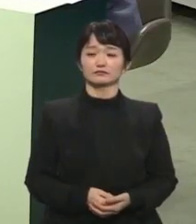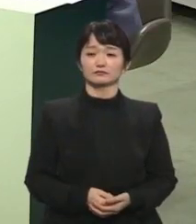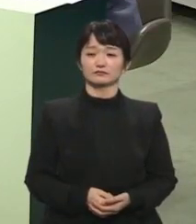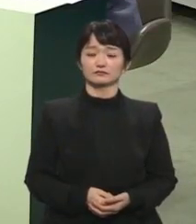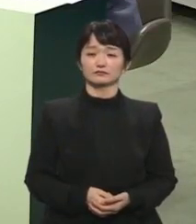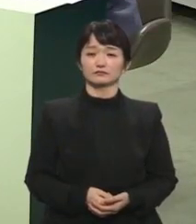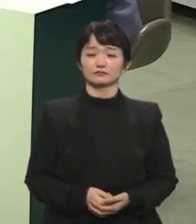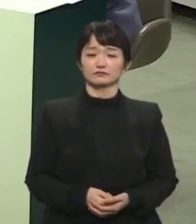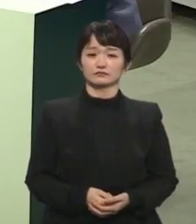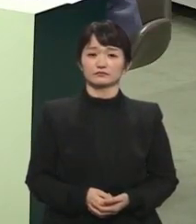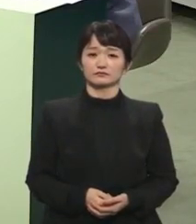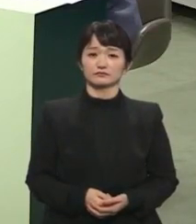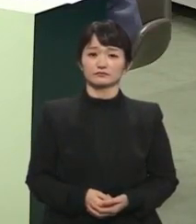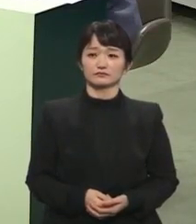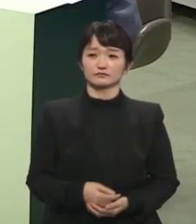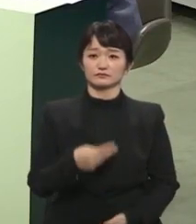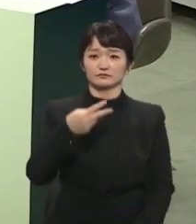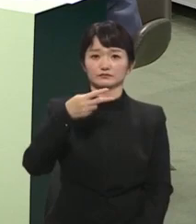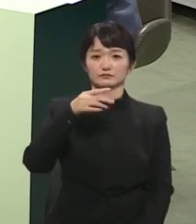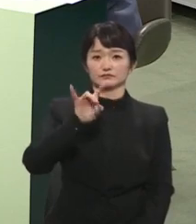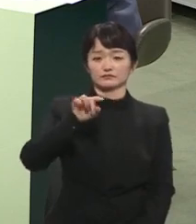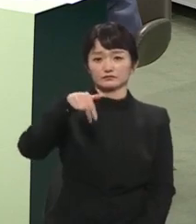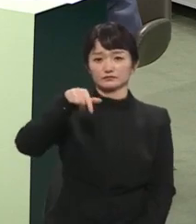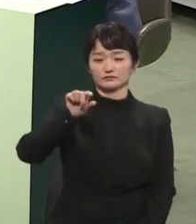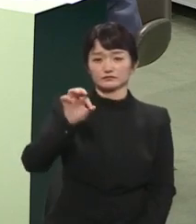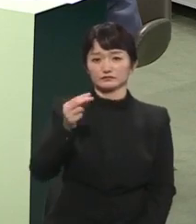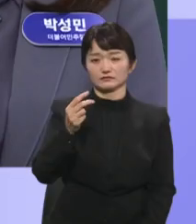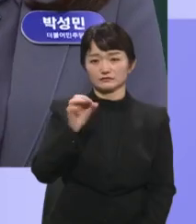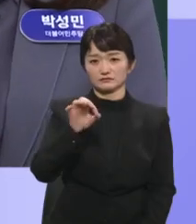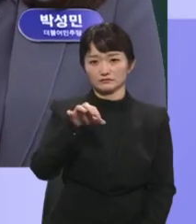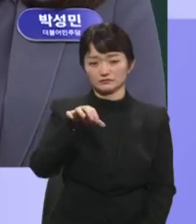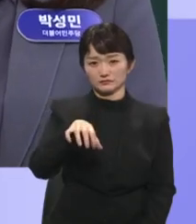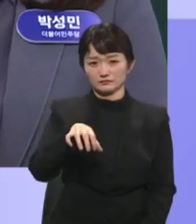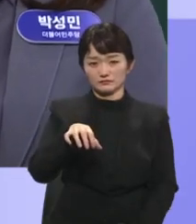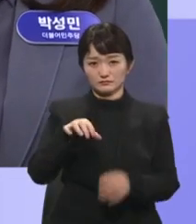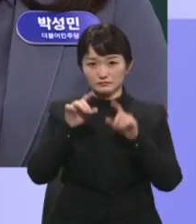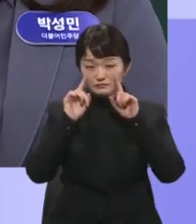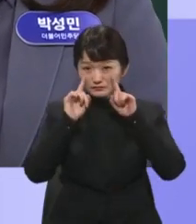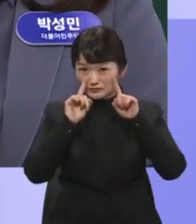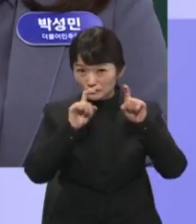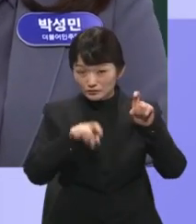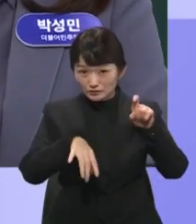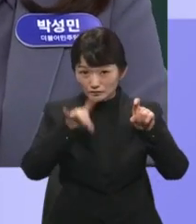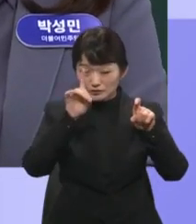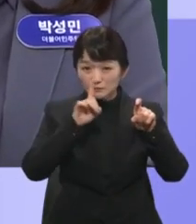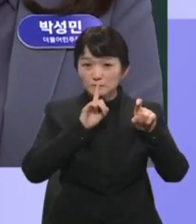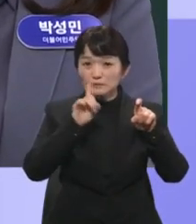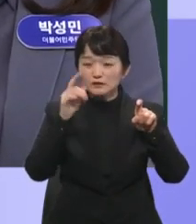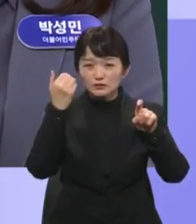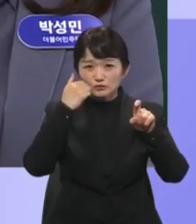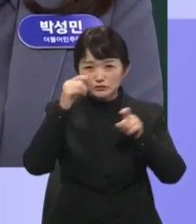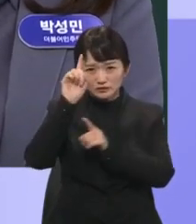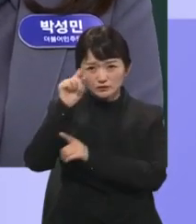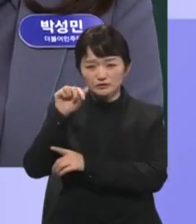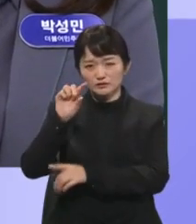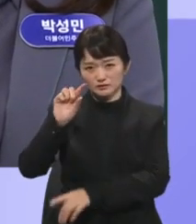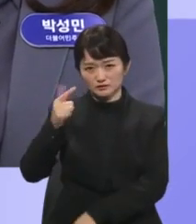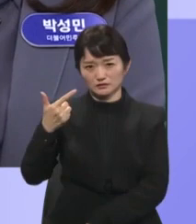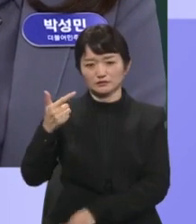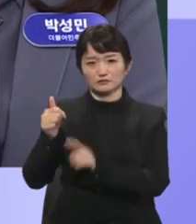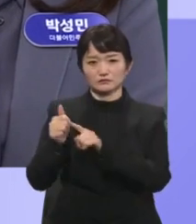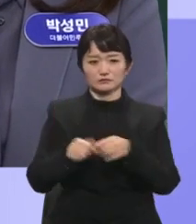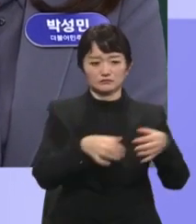관련의 뭐 대장동 의혹 맨 처음 제기한 사람 이낙연 총리 아니냐 뭐 이런 얘기도 한 거 같고요 그리고 김남국 의원 같은